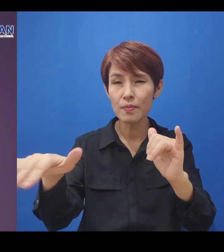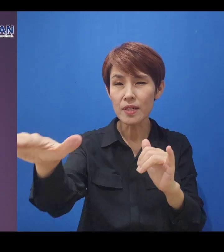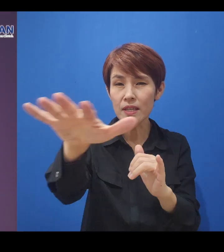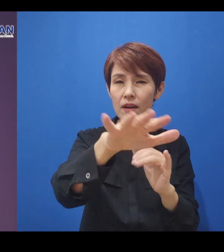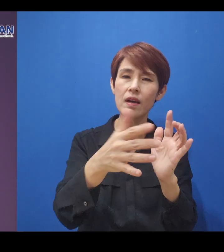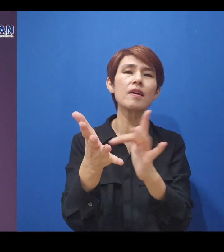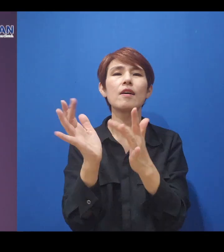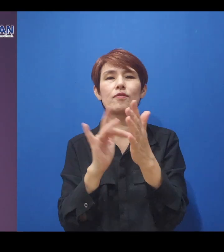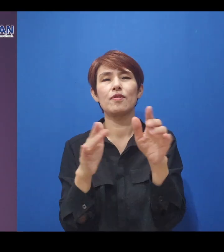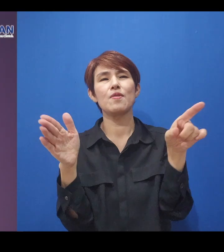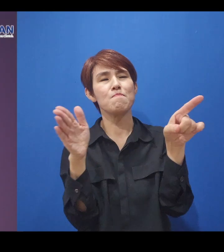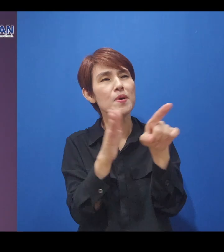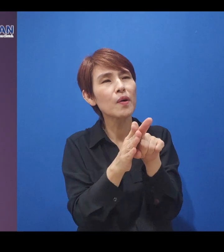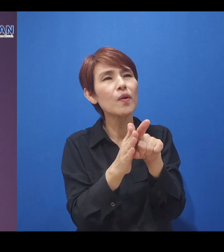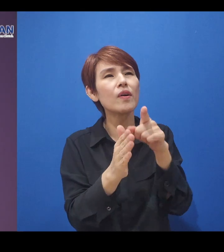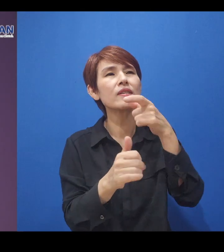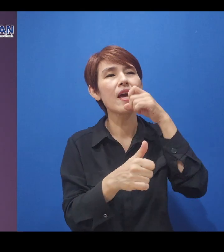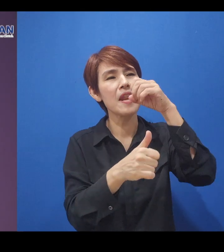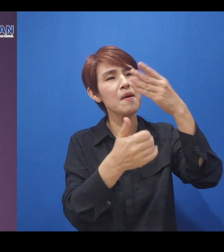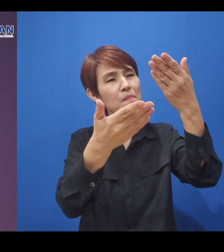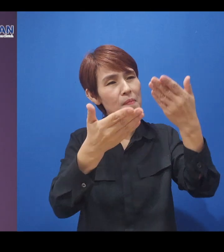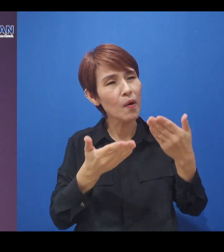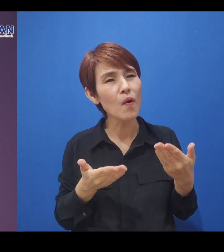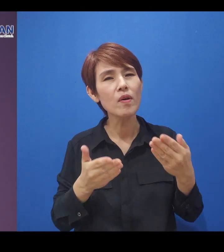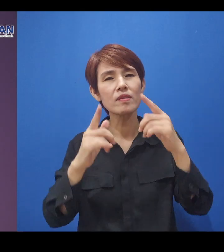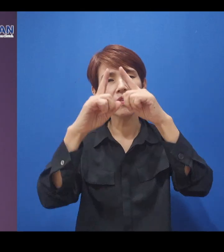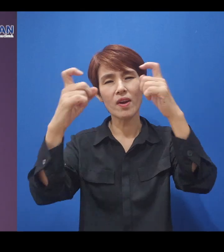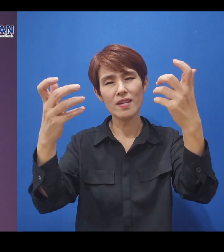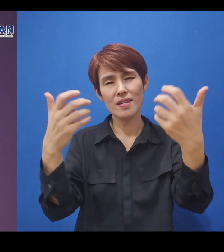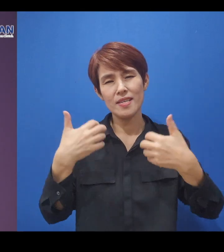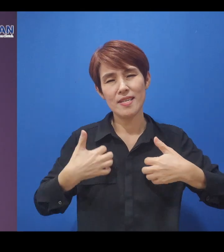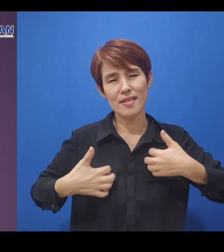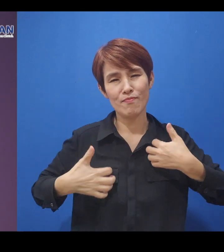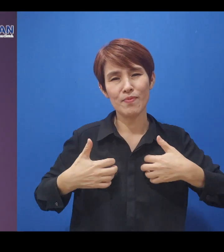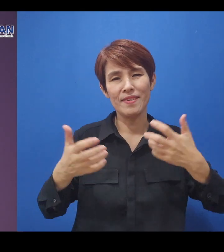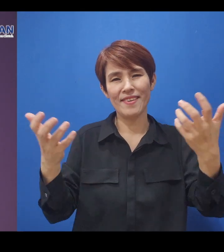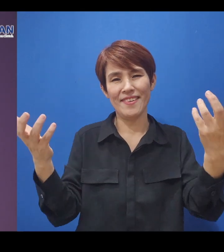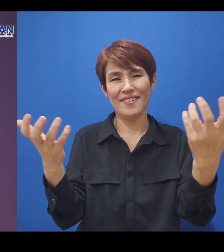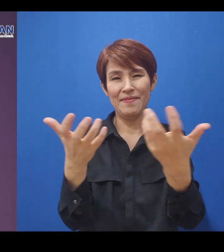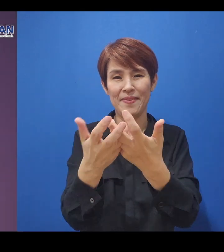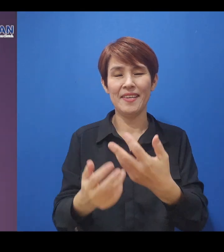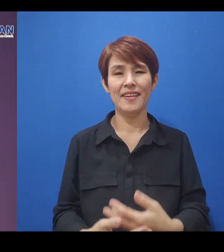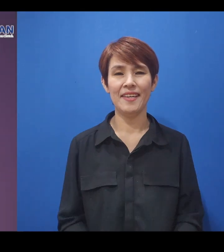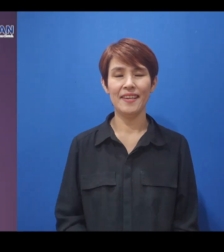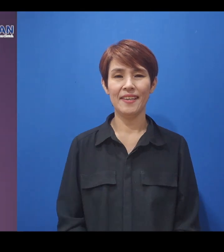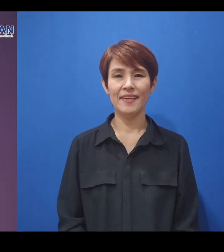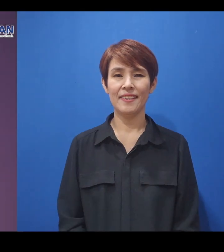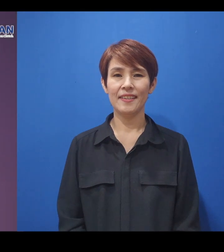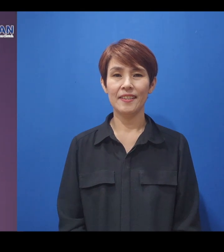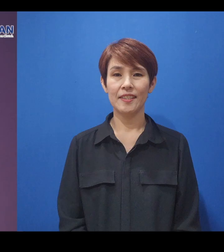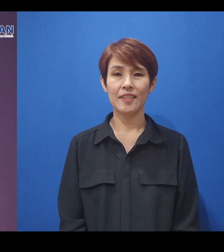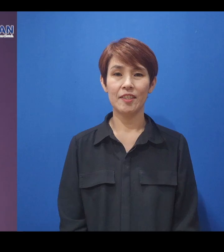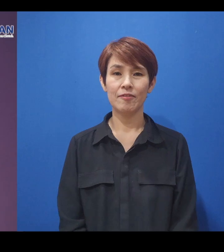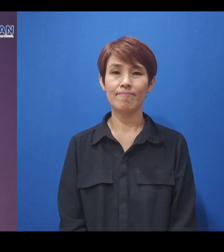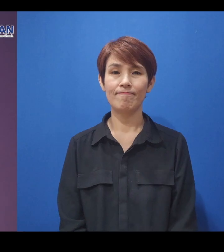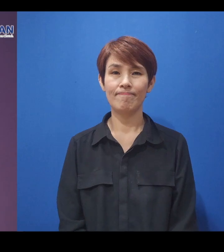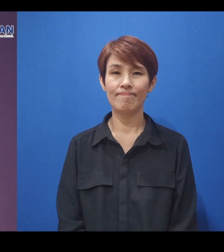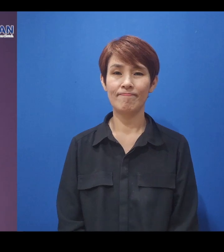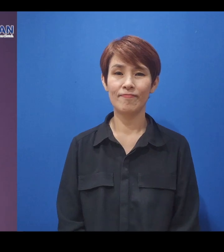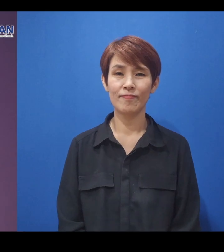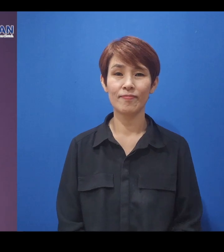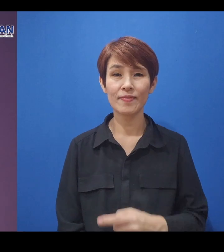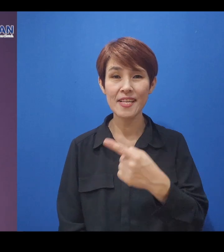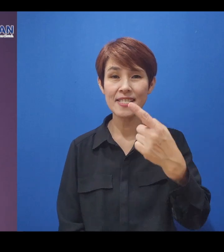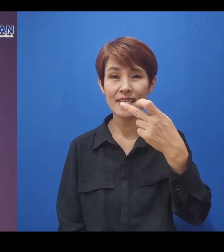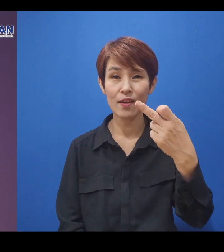예수님을 믿고 세례받고 그 성에 큰 기쁨이 찾아오게 됐다. 우리